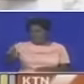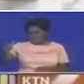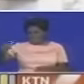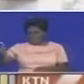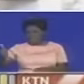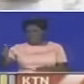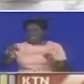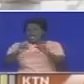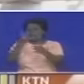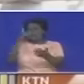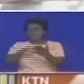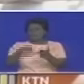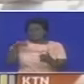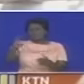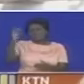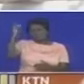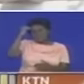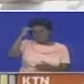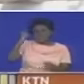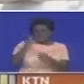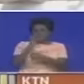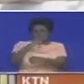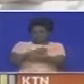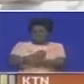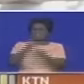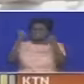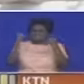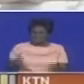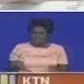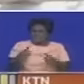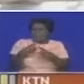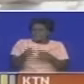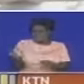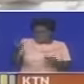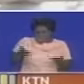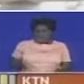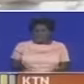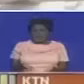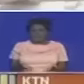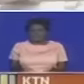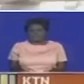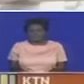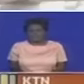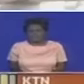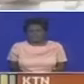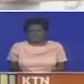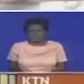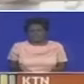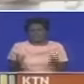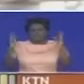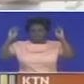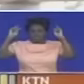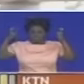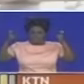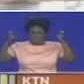unapata kusoma yale masomo ambayo kwa secondary ni ngumu, lakini ukija kama hapa kuna topic, kuna subject